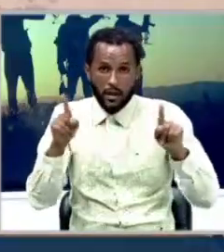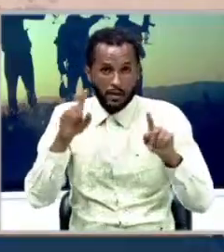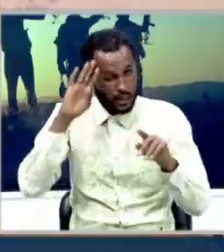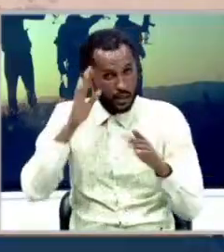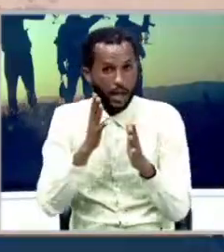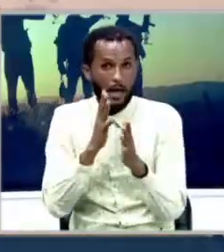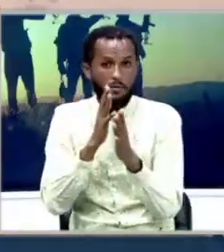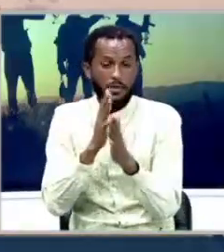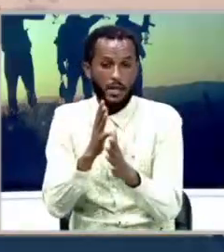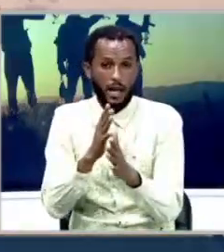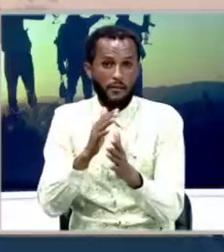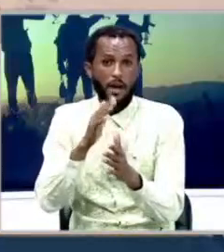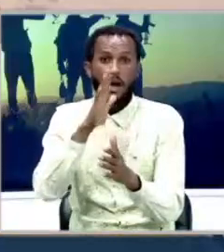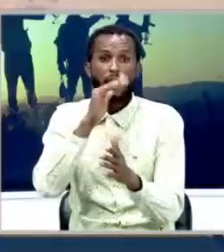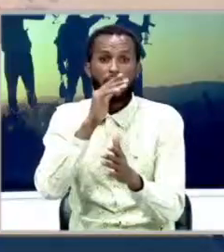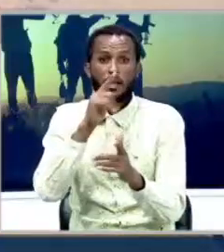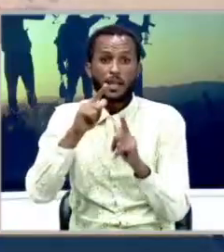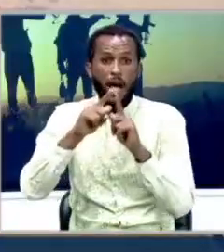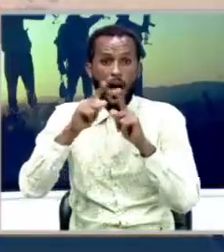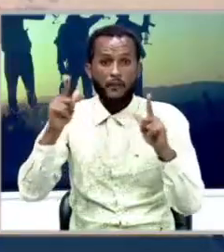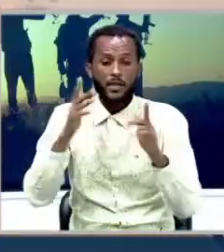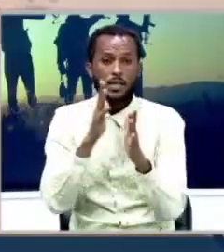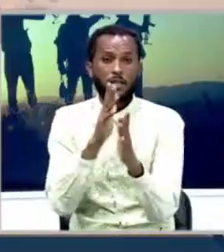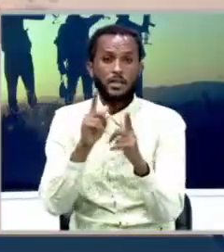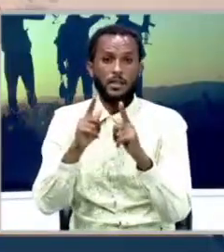ድማ ኣዴታት